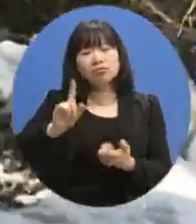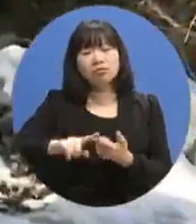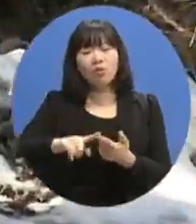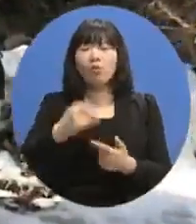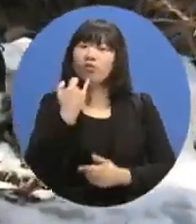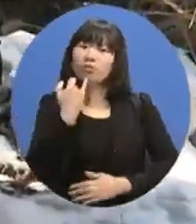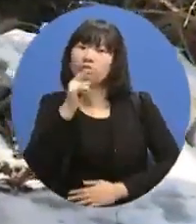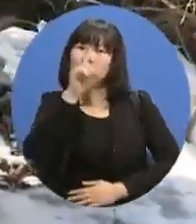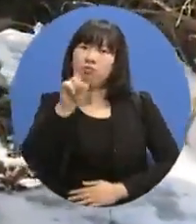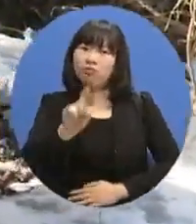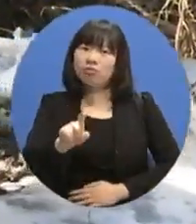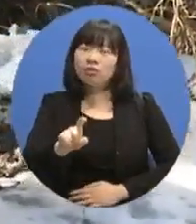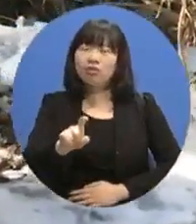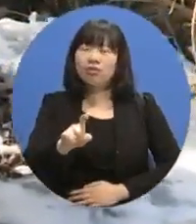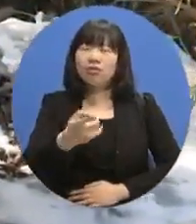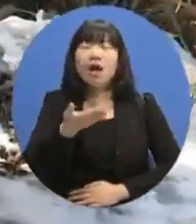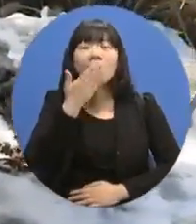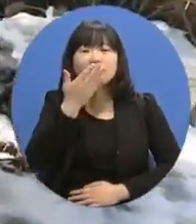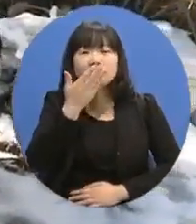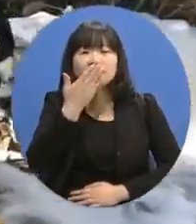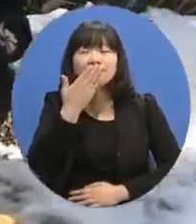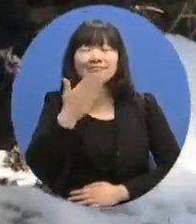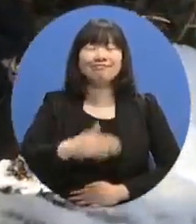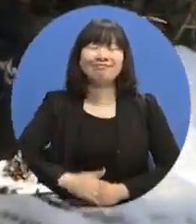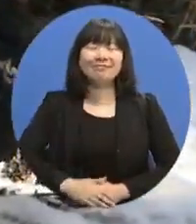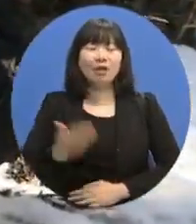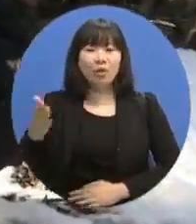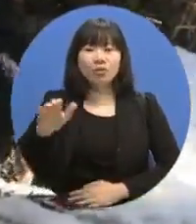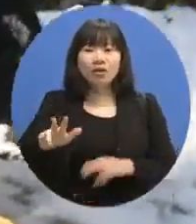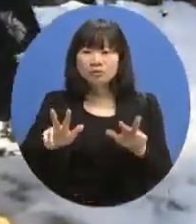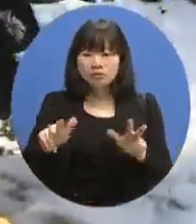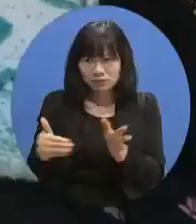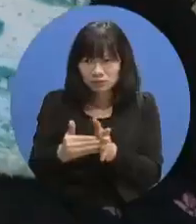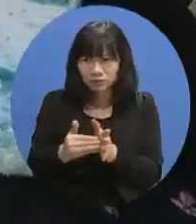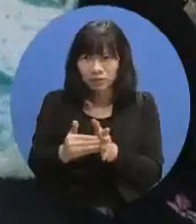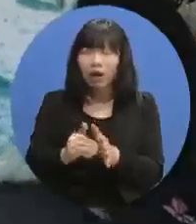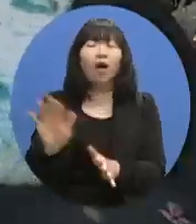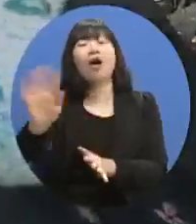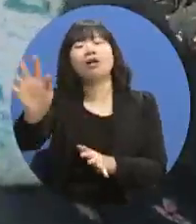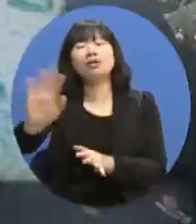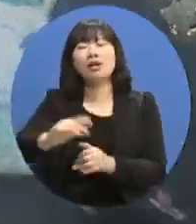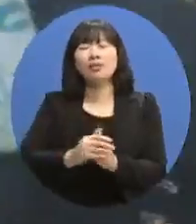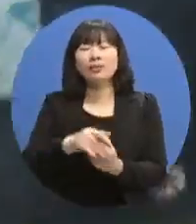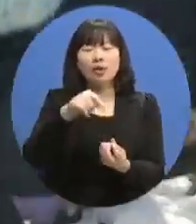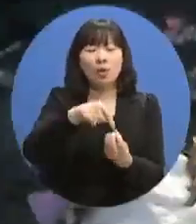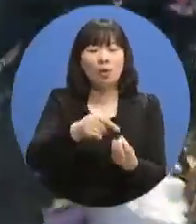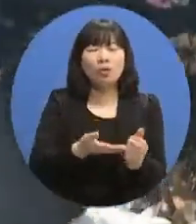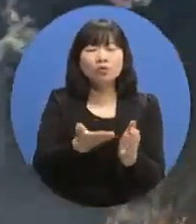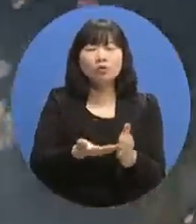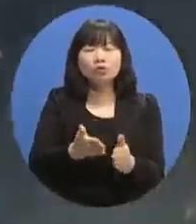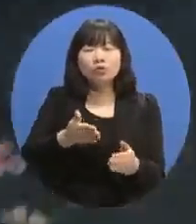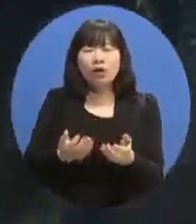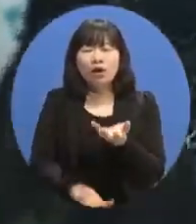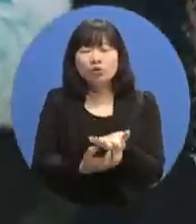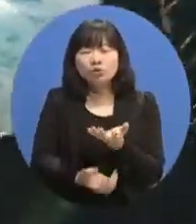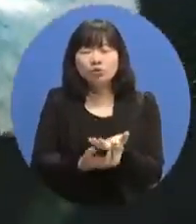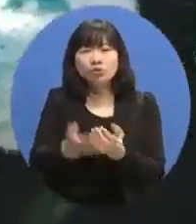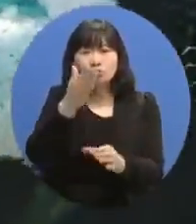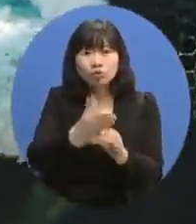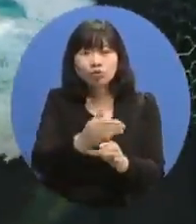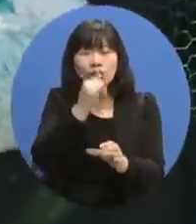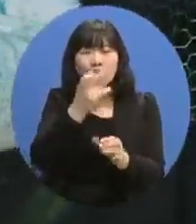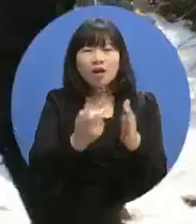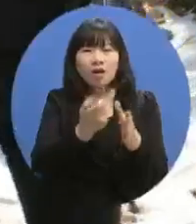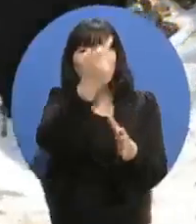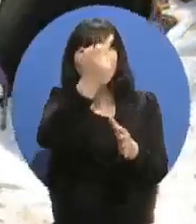걸까요? 주세요. 그런데 여기서 끝이 아니었습니다. 호박죽을 끓이기로 했는데요.